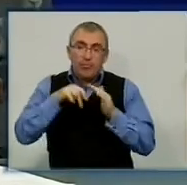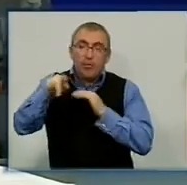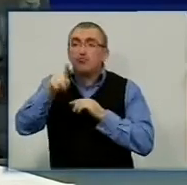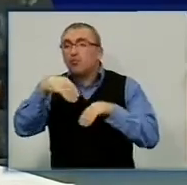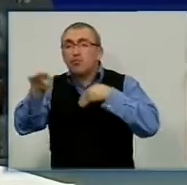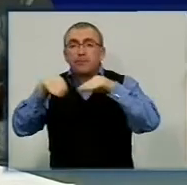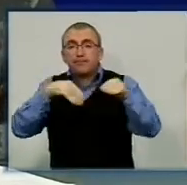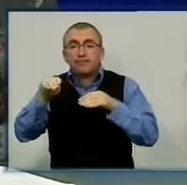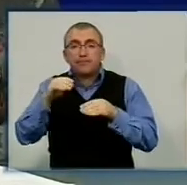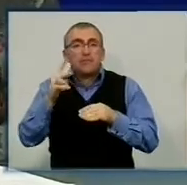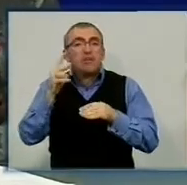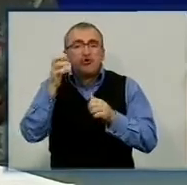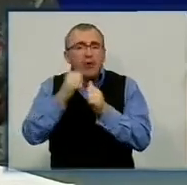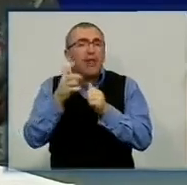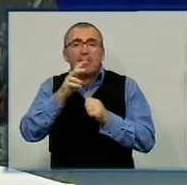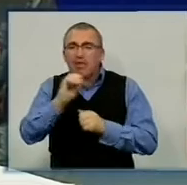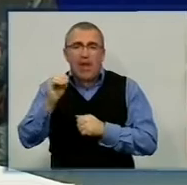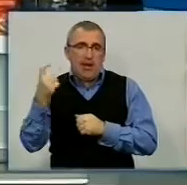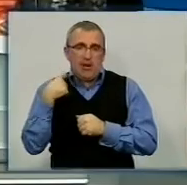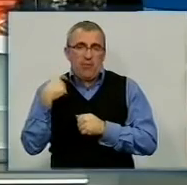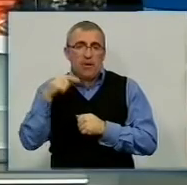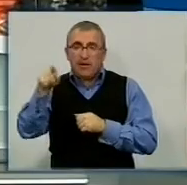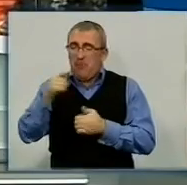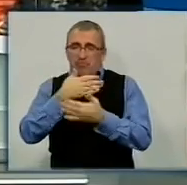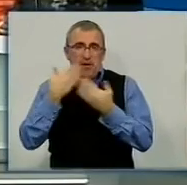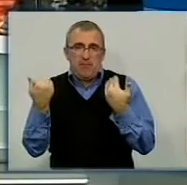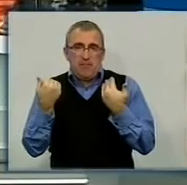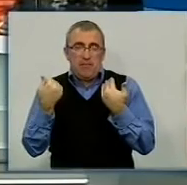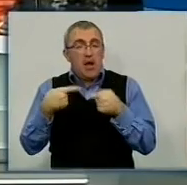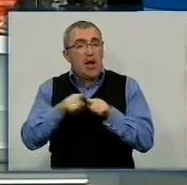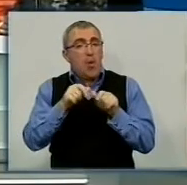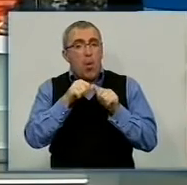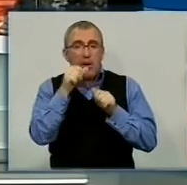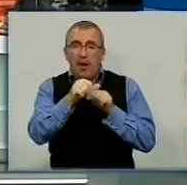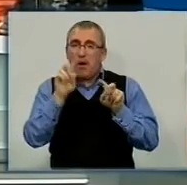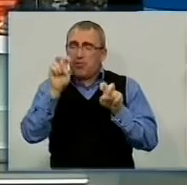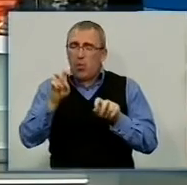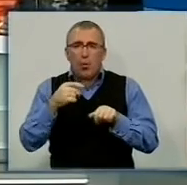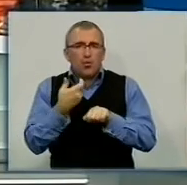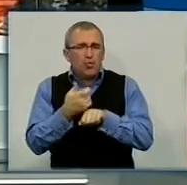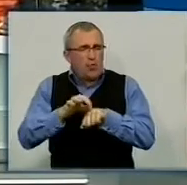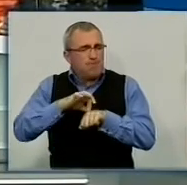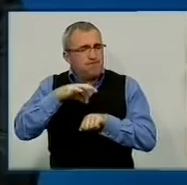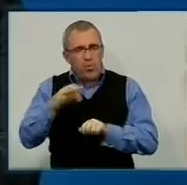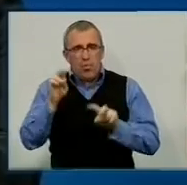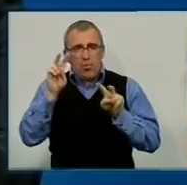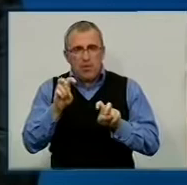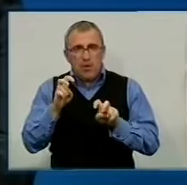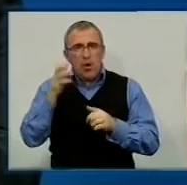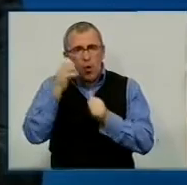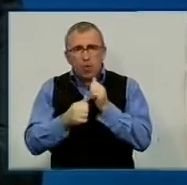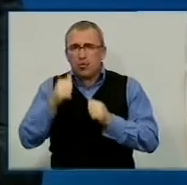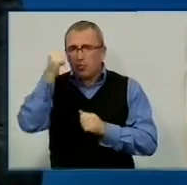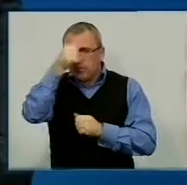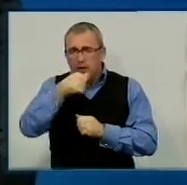що їй треба часто не кіровоградське бо його там просто немає Так це окрема тема вона дуже болюча для нас тому що ми практично кожен рік